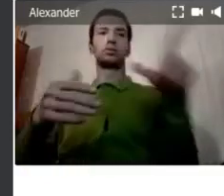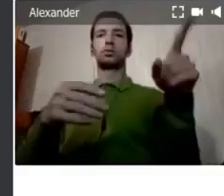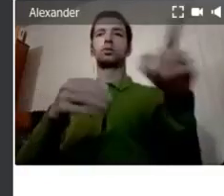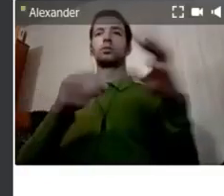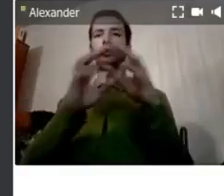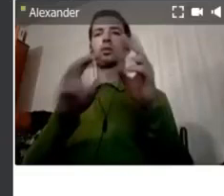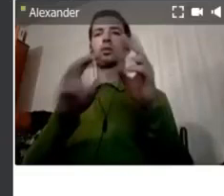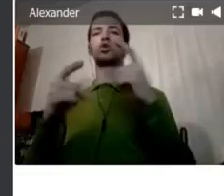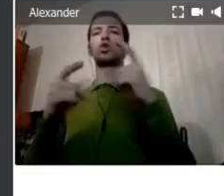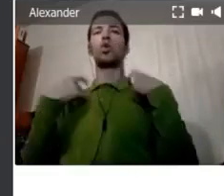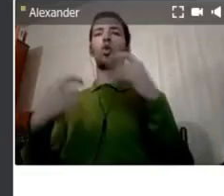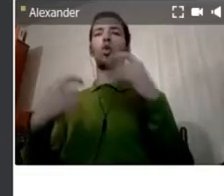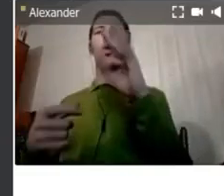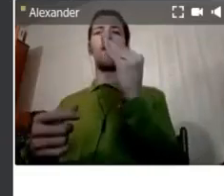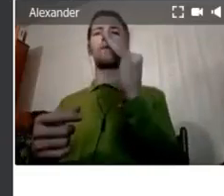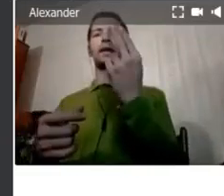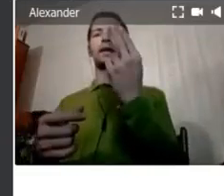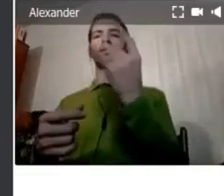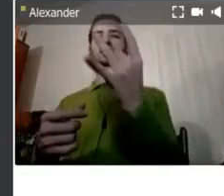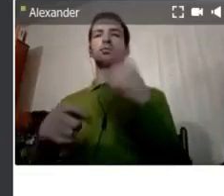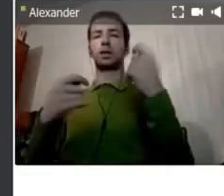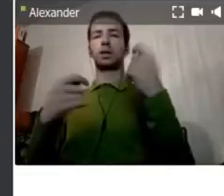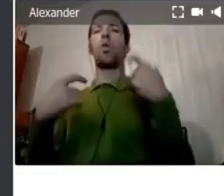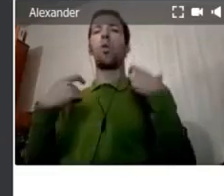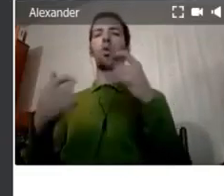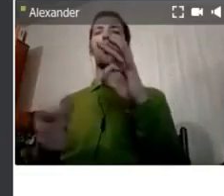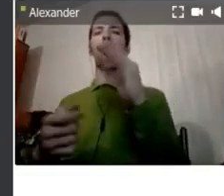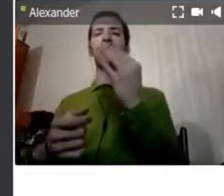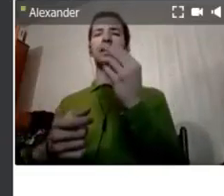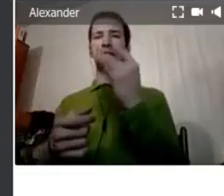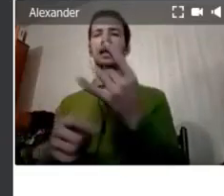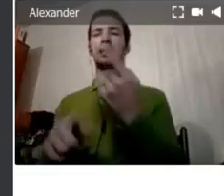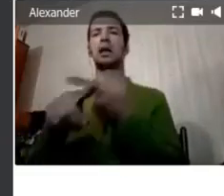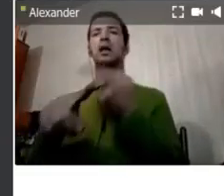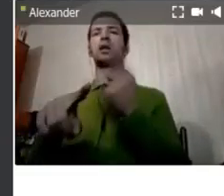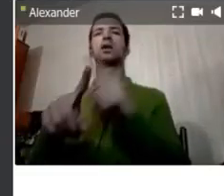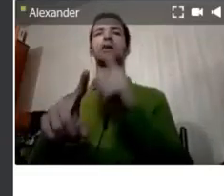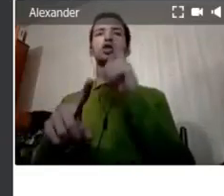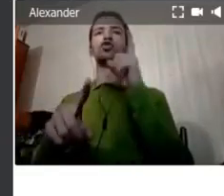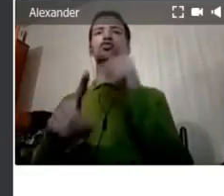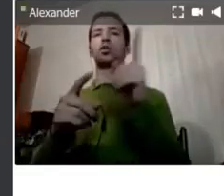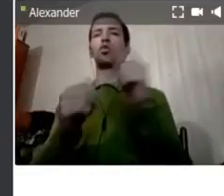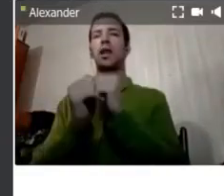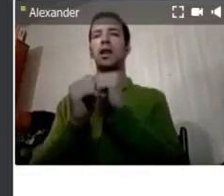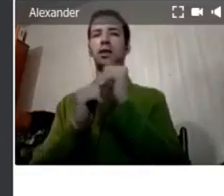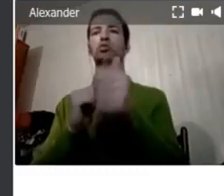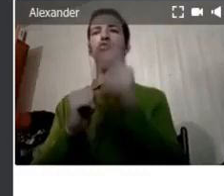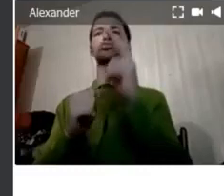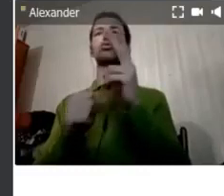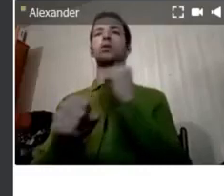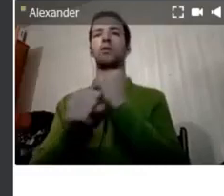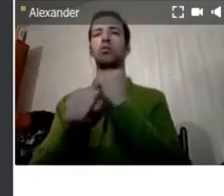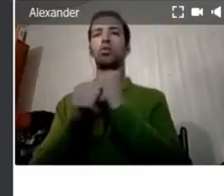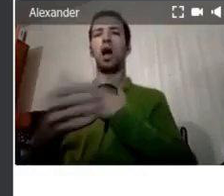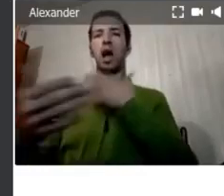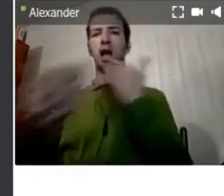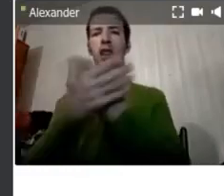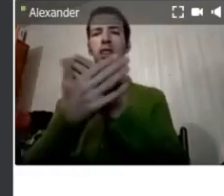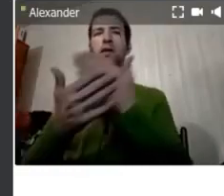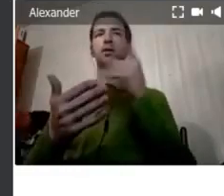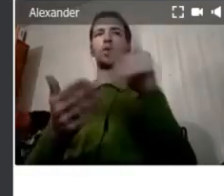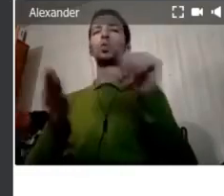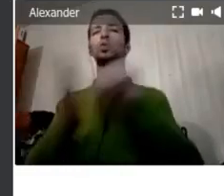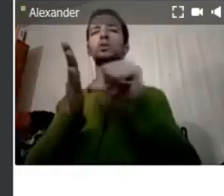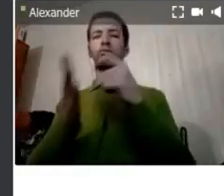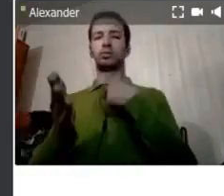который сам знает, что делать, он уже обученный, у него уже пошла своя ветка. И вот таких вот вам надо 3-5 человек. Все,